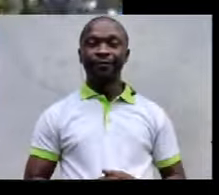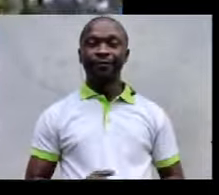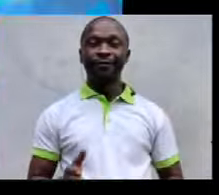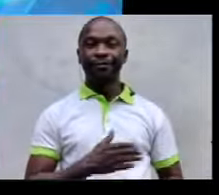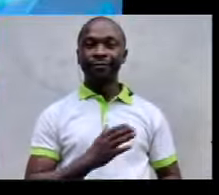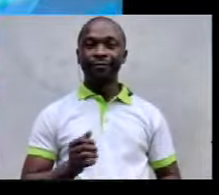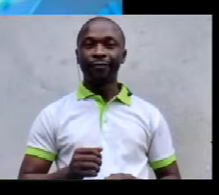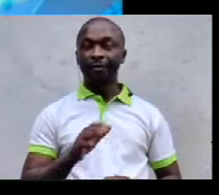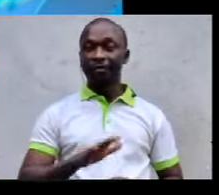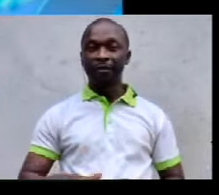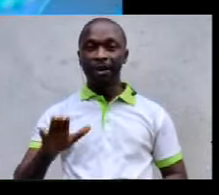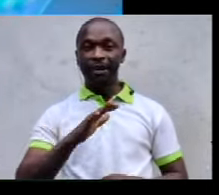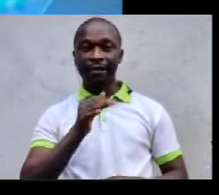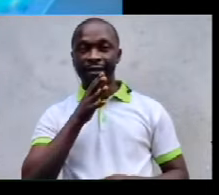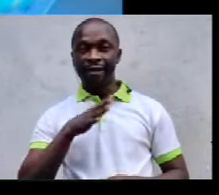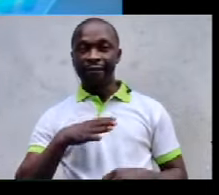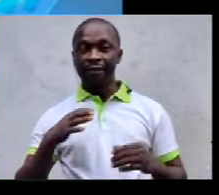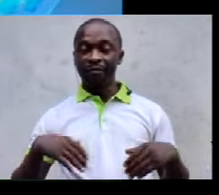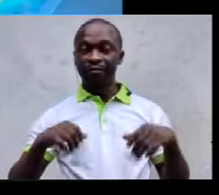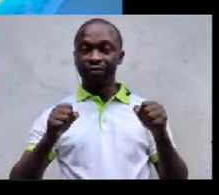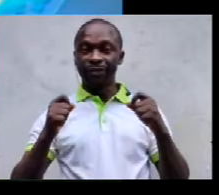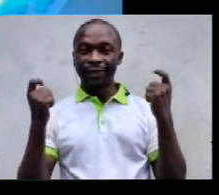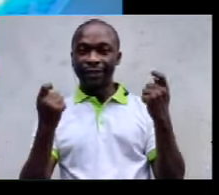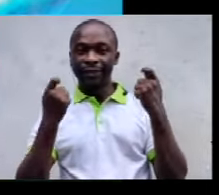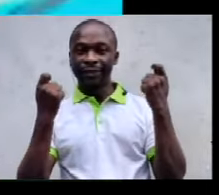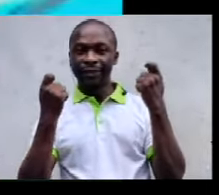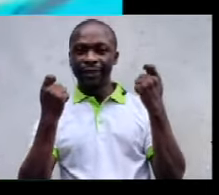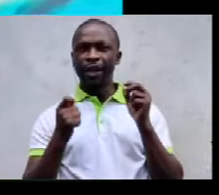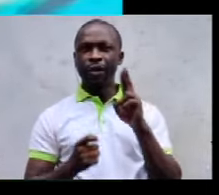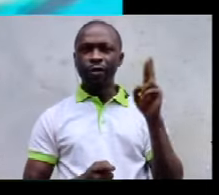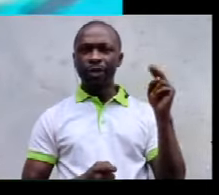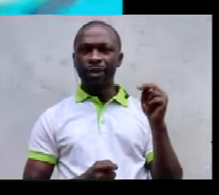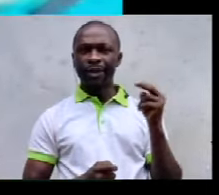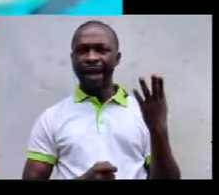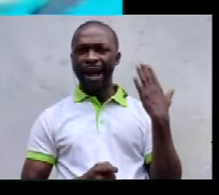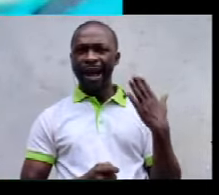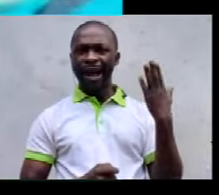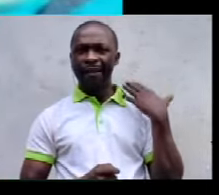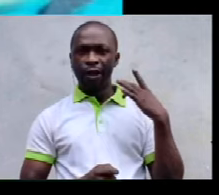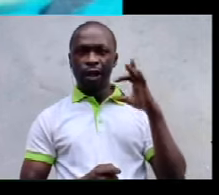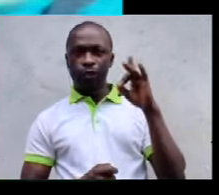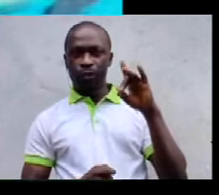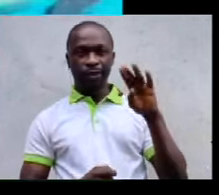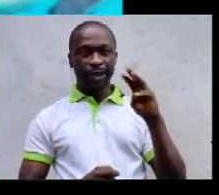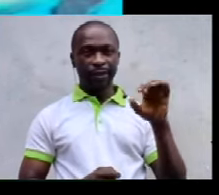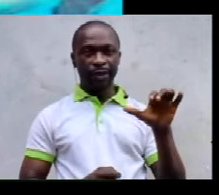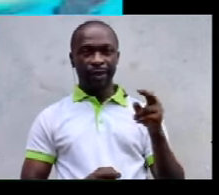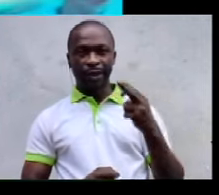la journée internationale de lutte pour les droits des femmes, officialisée par les Nations Unies le 8